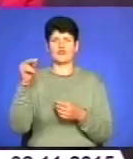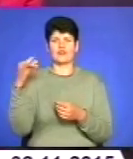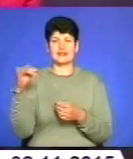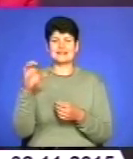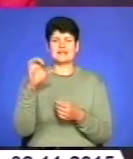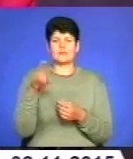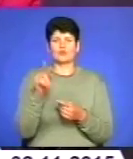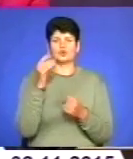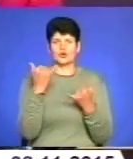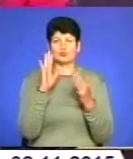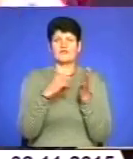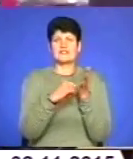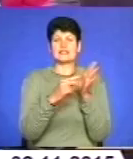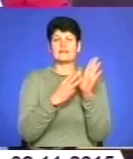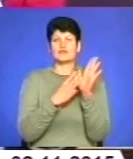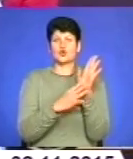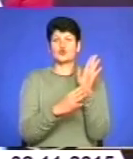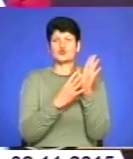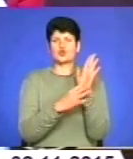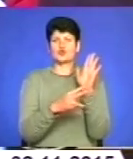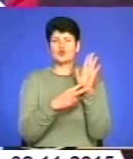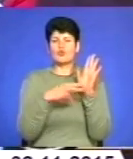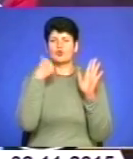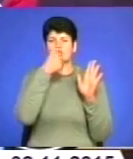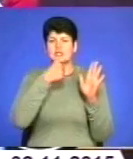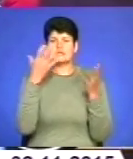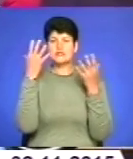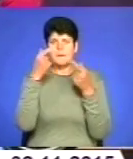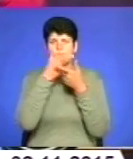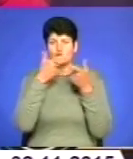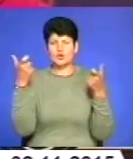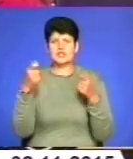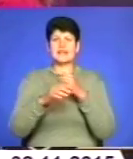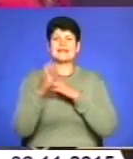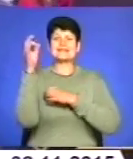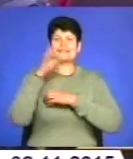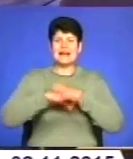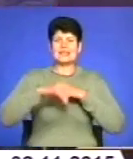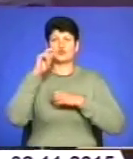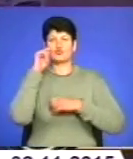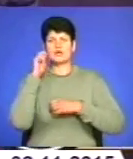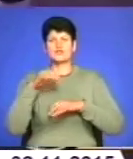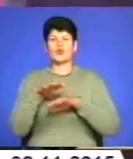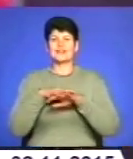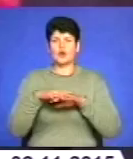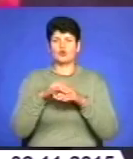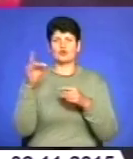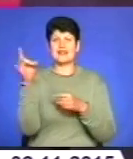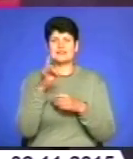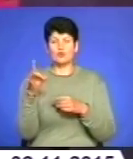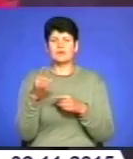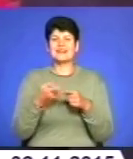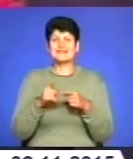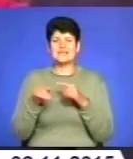відзначати 97-му річницю дня проголошення Західноукраїнської Народної Республіки. Ці події зв'язані